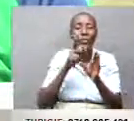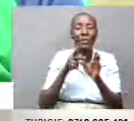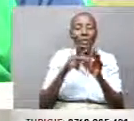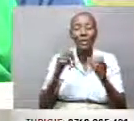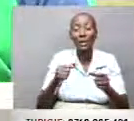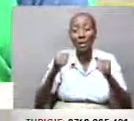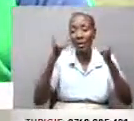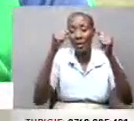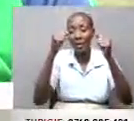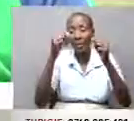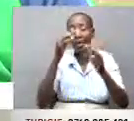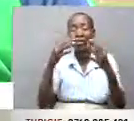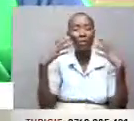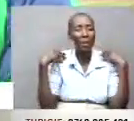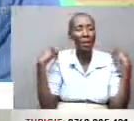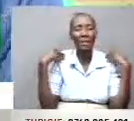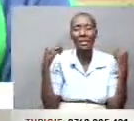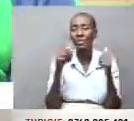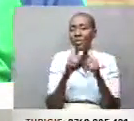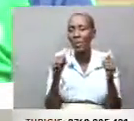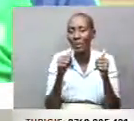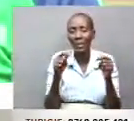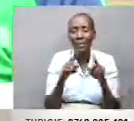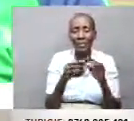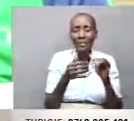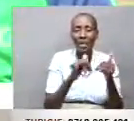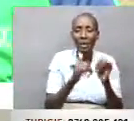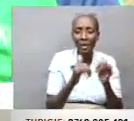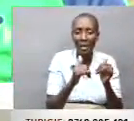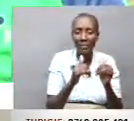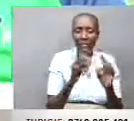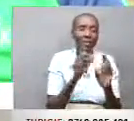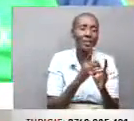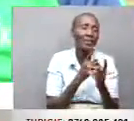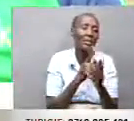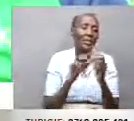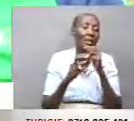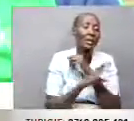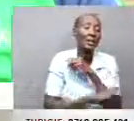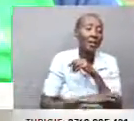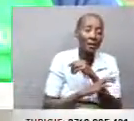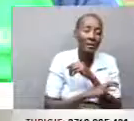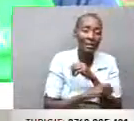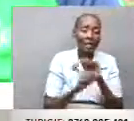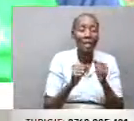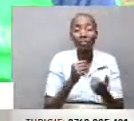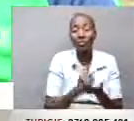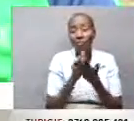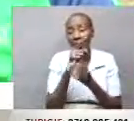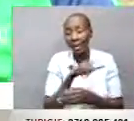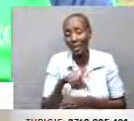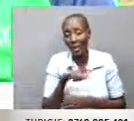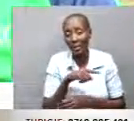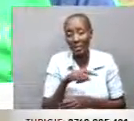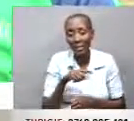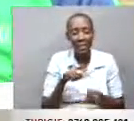Tukipata mazoezi poa na tupate ma games different in different countries, tuone kama itatusaidia tuwako na strength